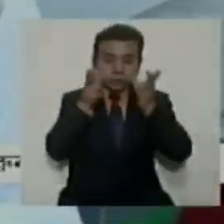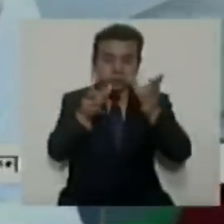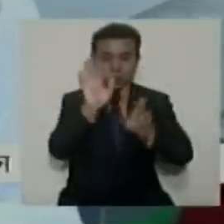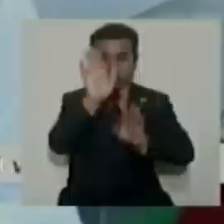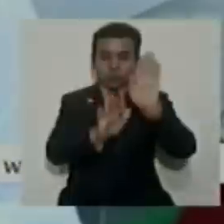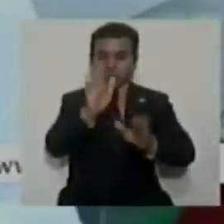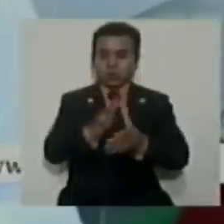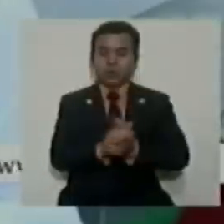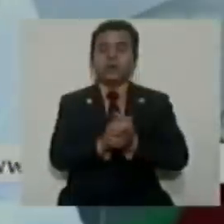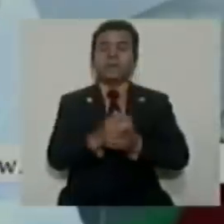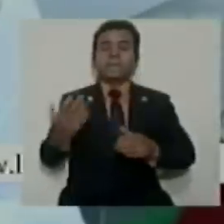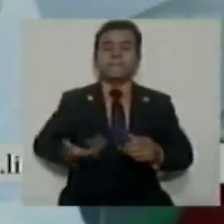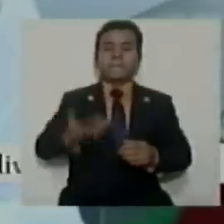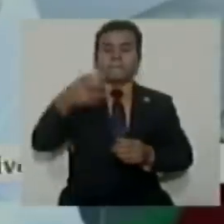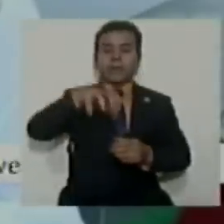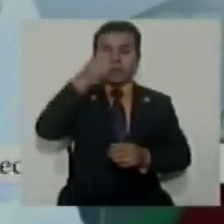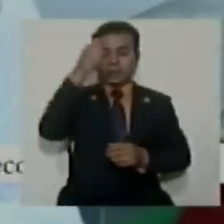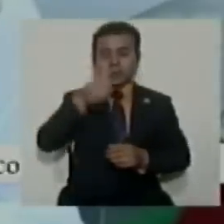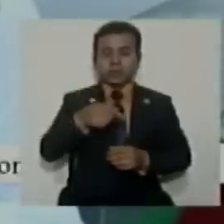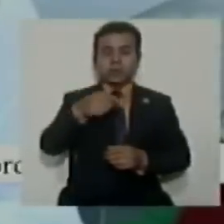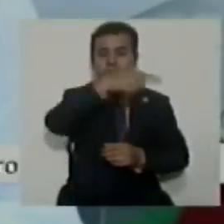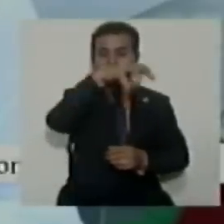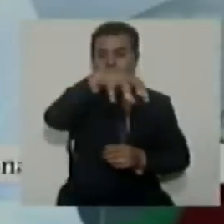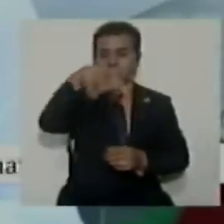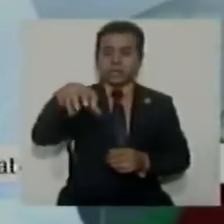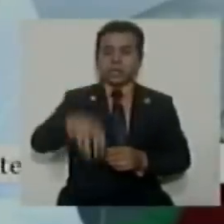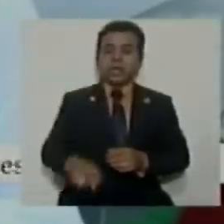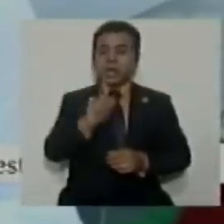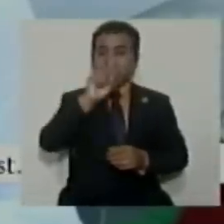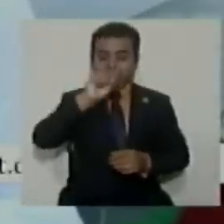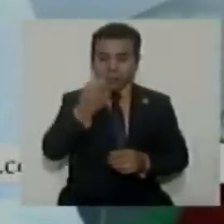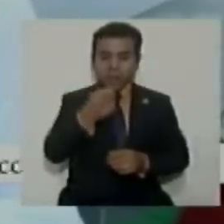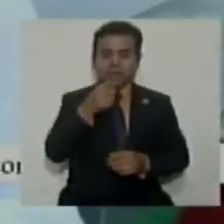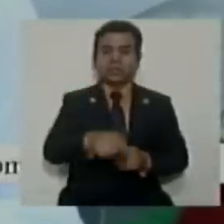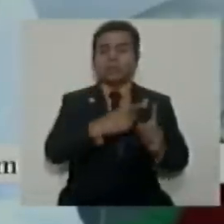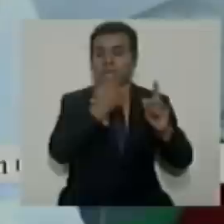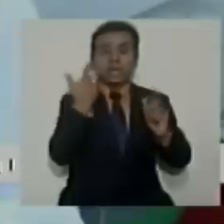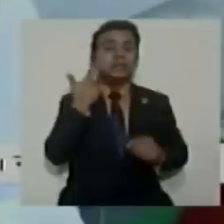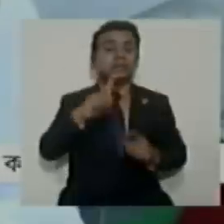১ মাস ১ সপ্তাহের মধ্যে আইসিইউ সাপোর্ট নিয়েছে ২৭ জন, অর্থাৎ প্রায়